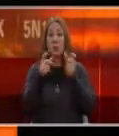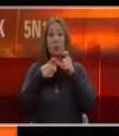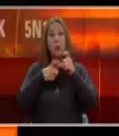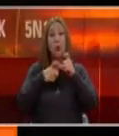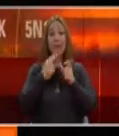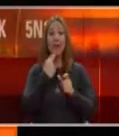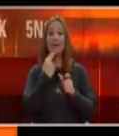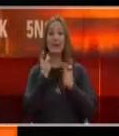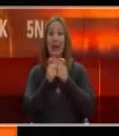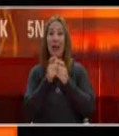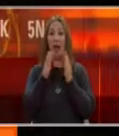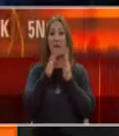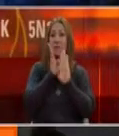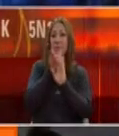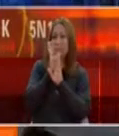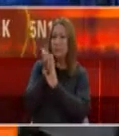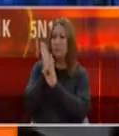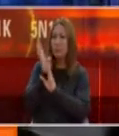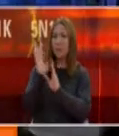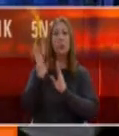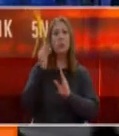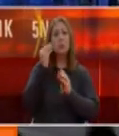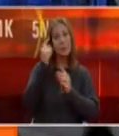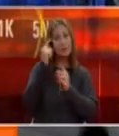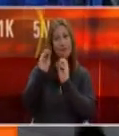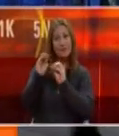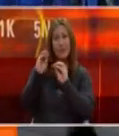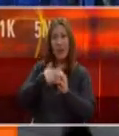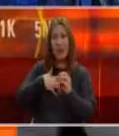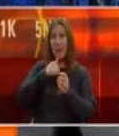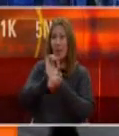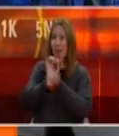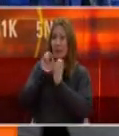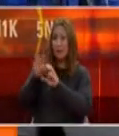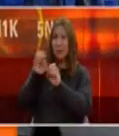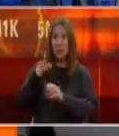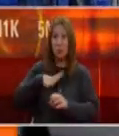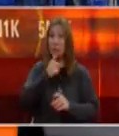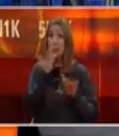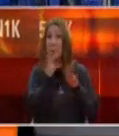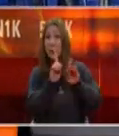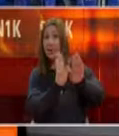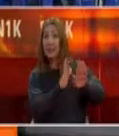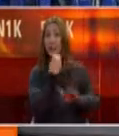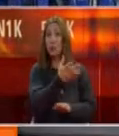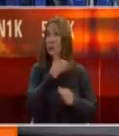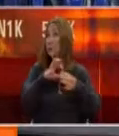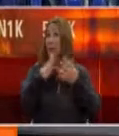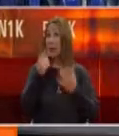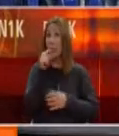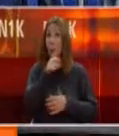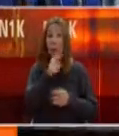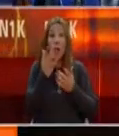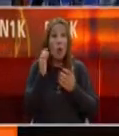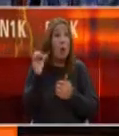var. Onlar ev ev dolaşıp çocuk gelinlerle ilgili insanları bilinçlendirmeye çalışıyorlar. Siz neden buna bu kadar eğiliyorsunuz? Neden eğilinmeli?